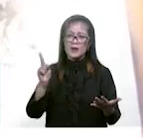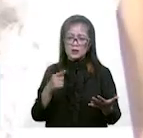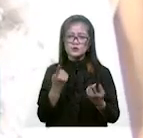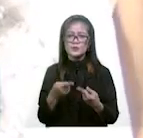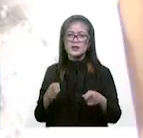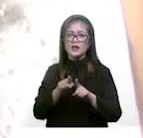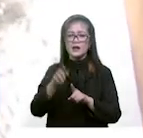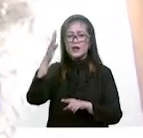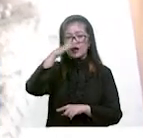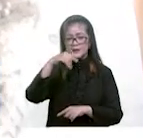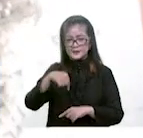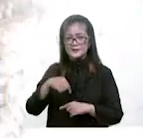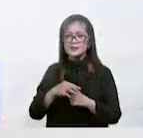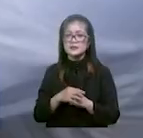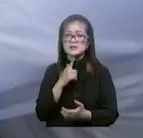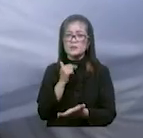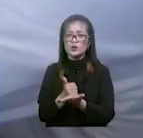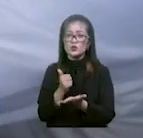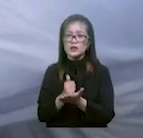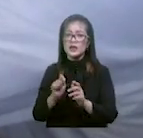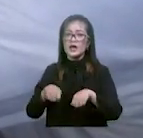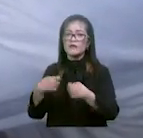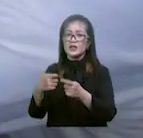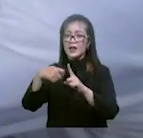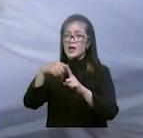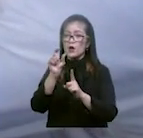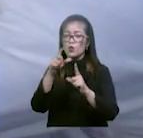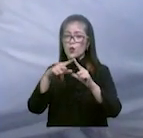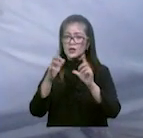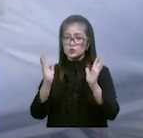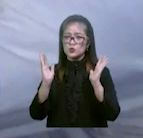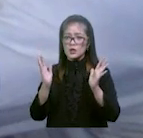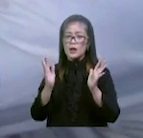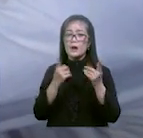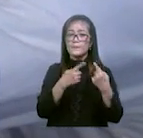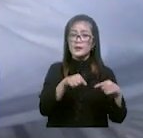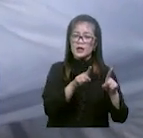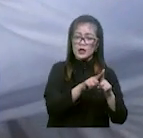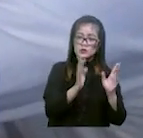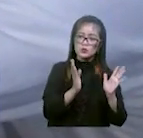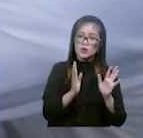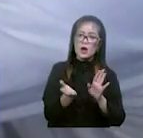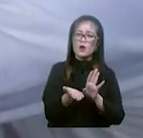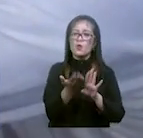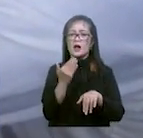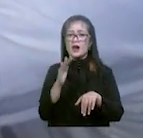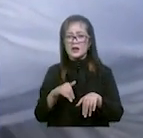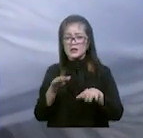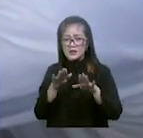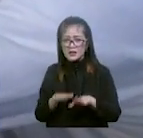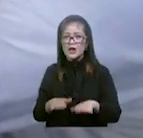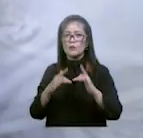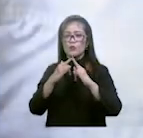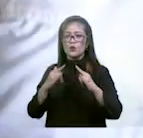Soalnya udah masuk daftar sekarang. Setelah menikah, Didin dan Nida akan kembali tinggal di posko pengungsian. Pasangan